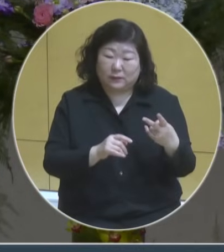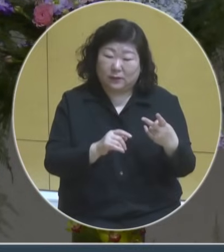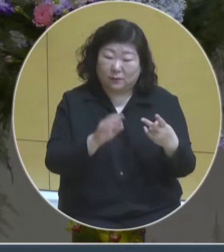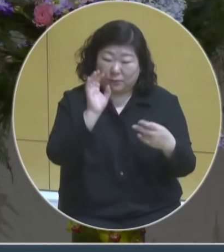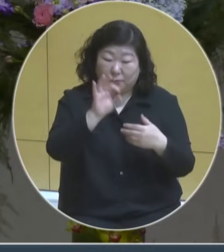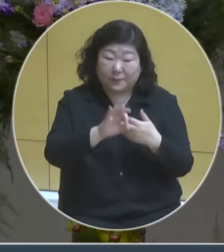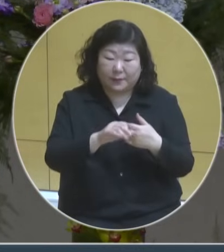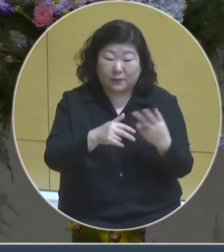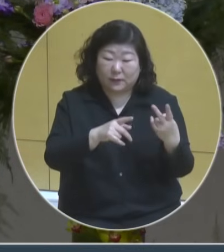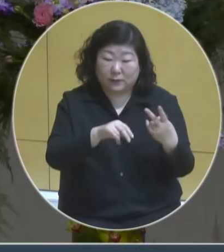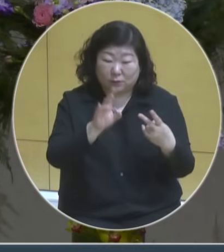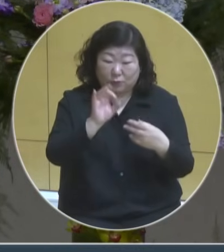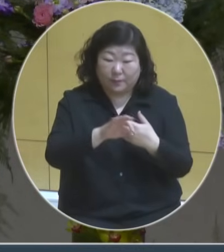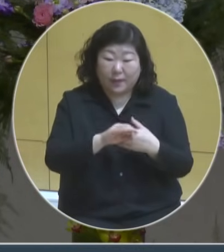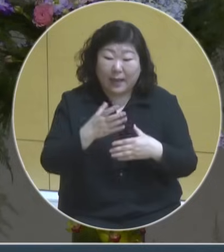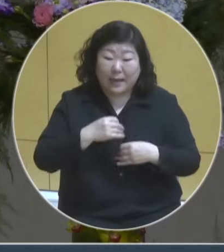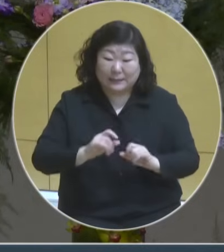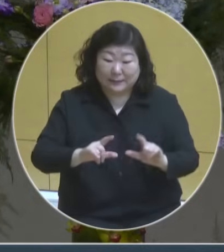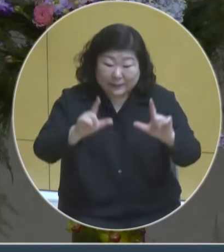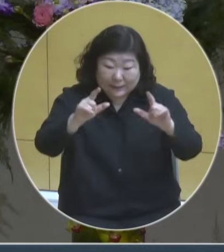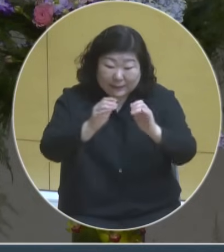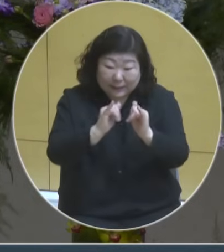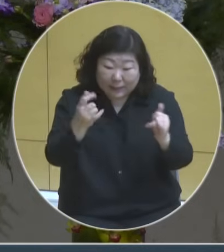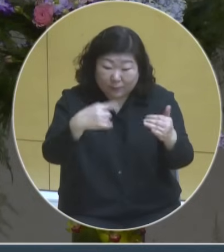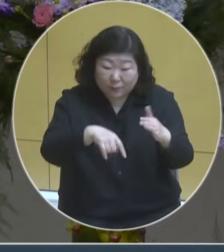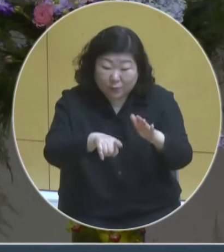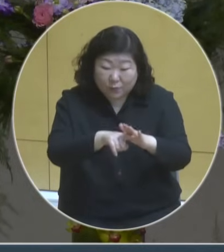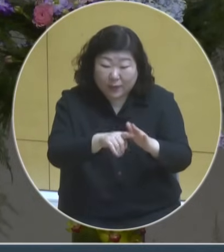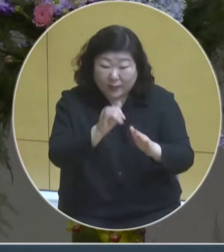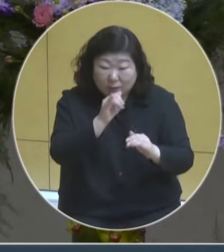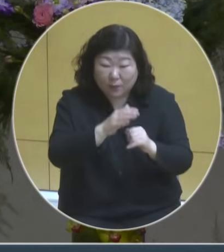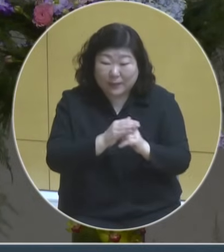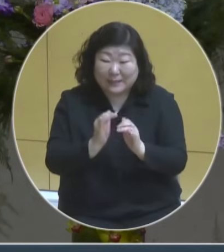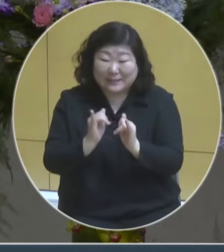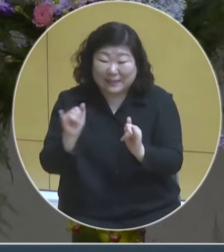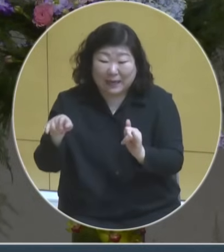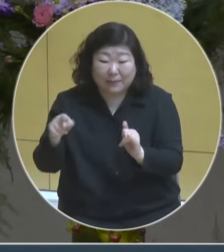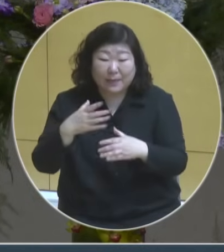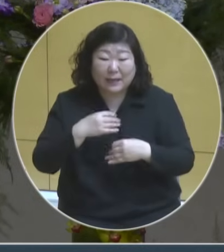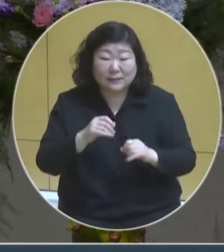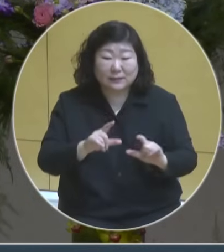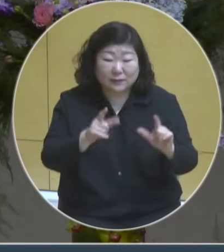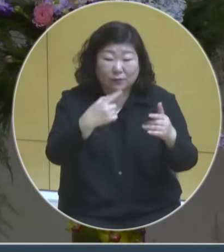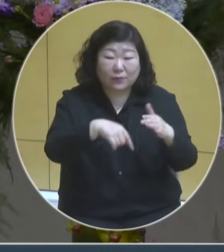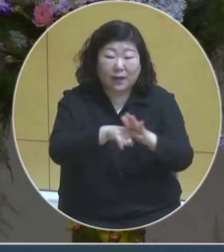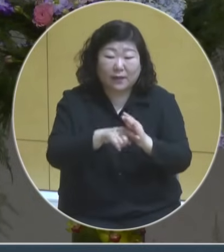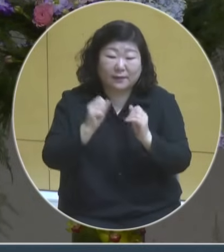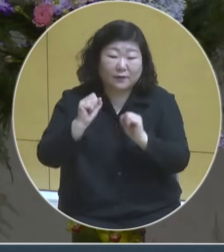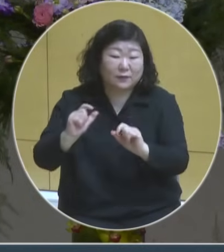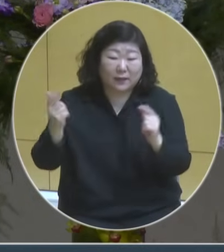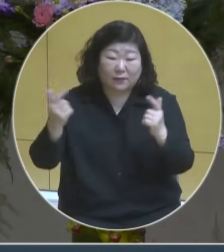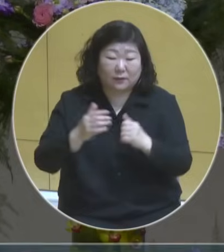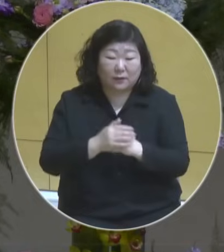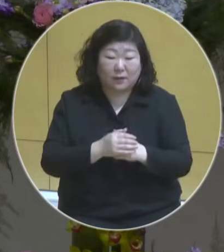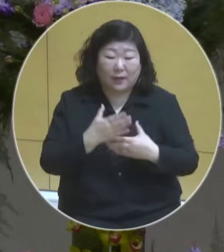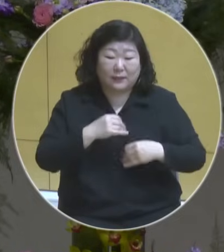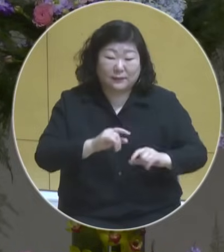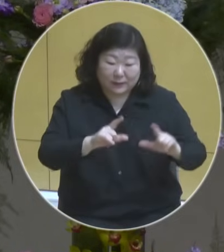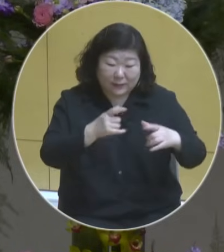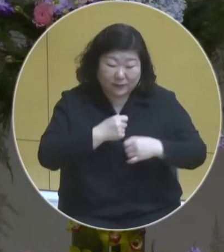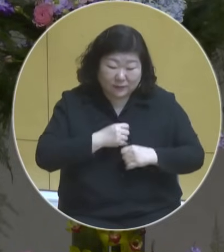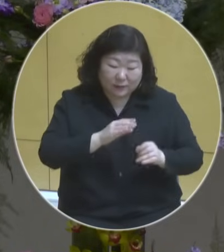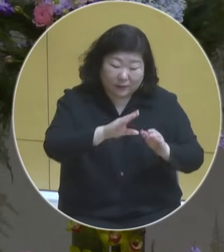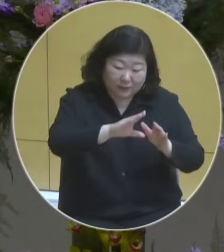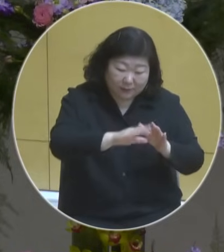안식일이 사람을 위하여 있는 것이요 사람이 안식일을 위하여 있는 것이 아니라고 그렇게 말씀합니다 안식일을 지킬